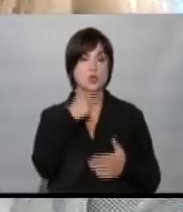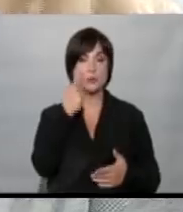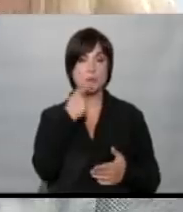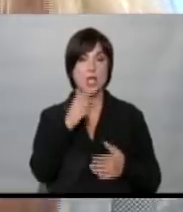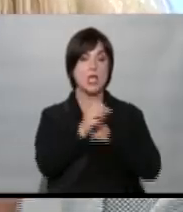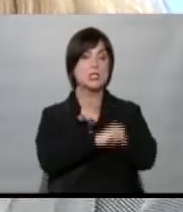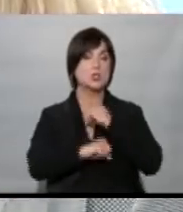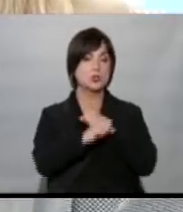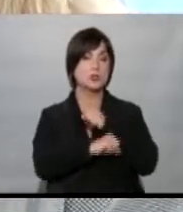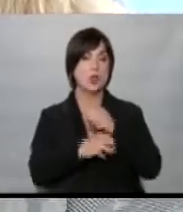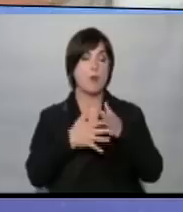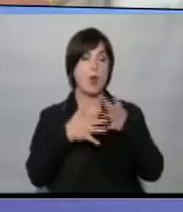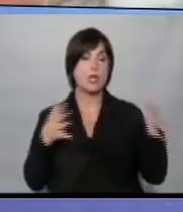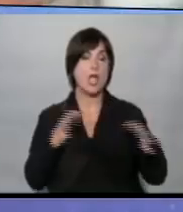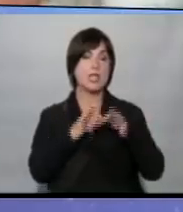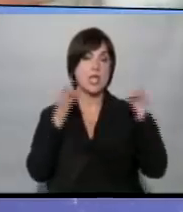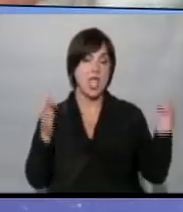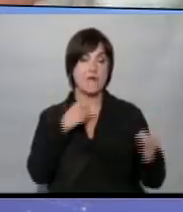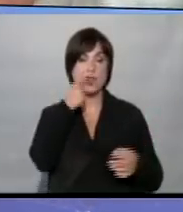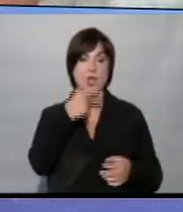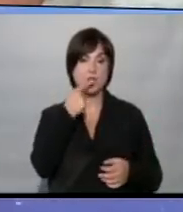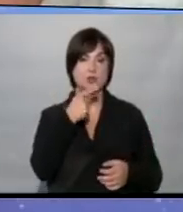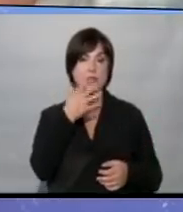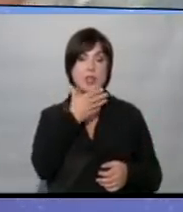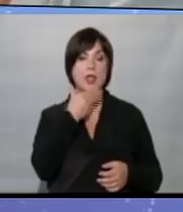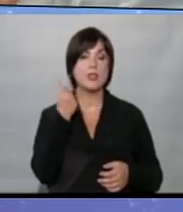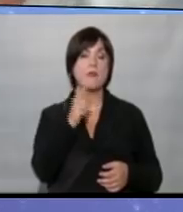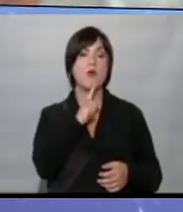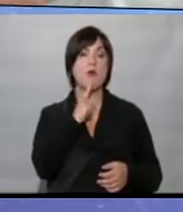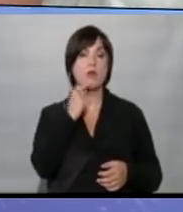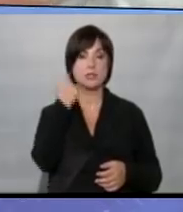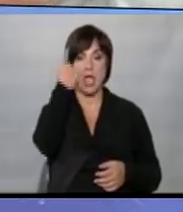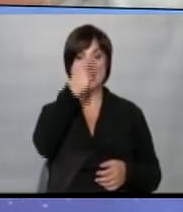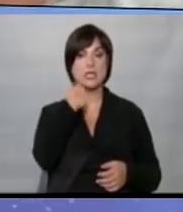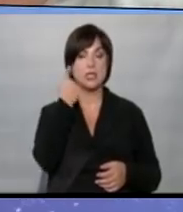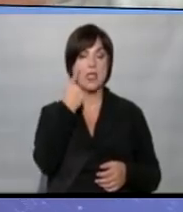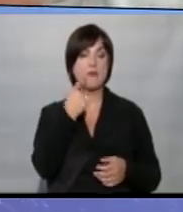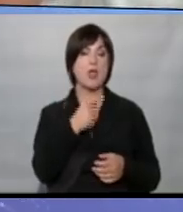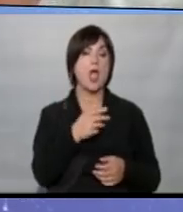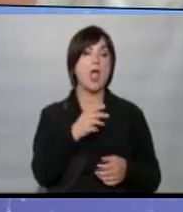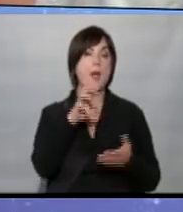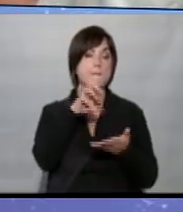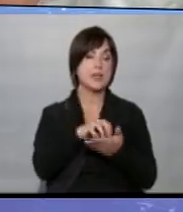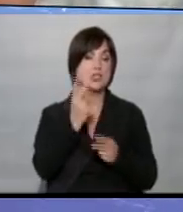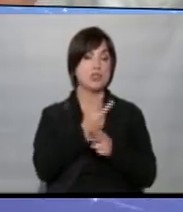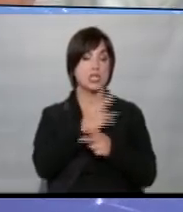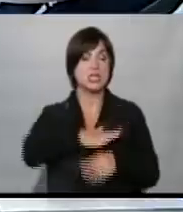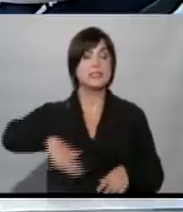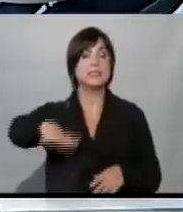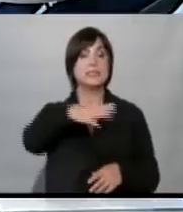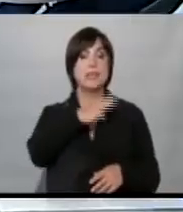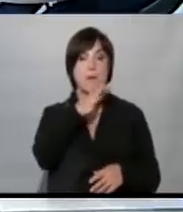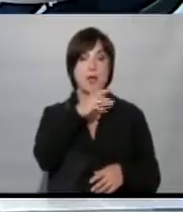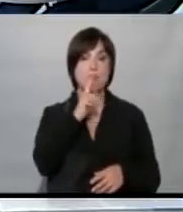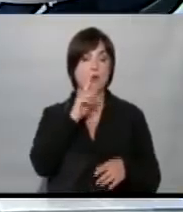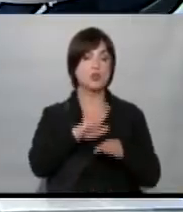за студенти и за пошироката јавност да кажувате дека вие немате со кого да се идентификуваме. Матична држава на сите македонци кои